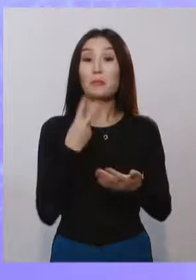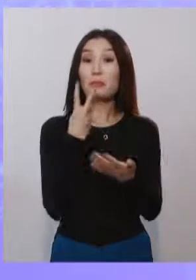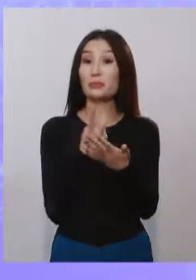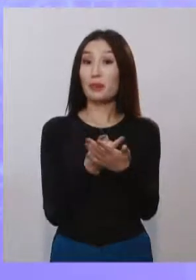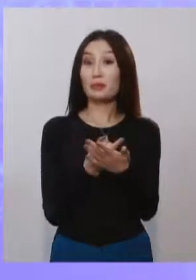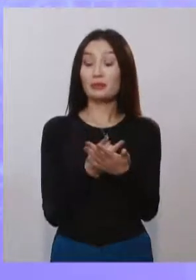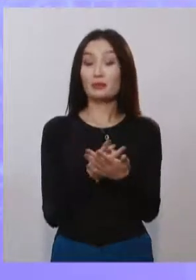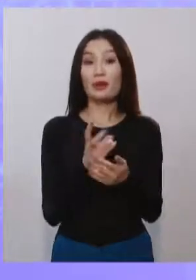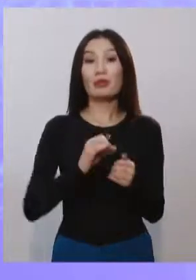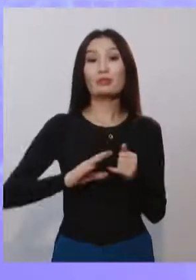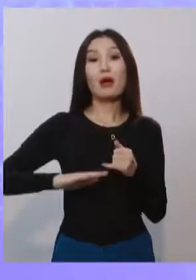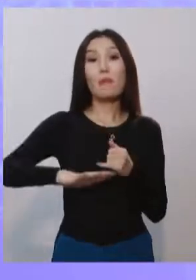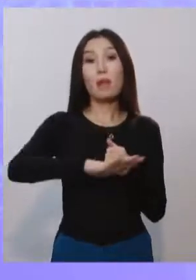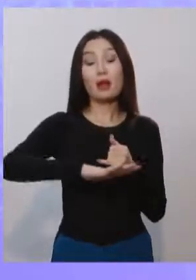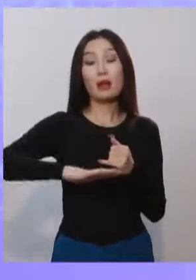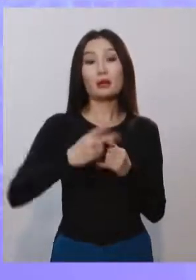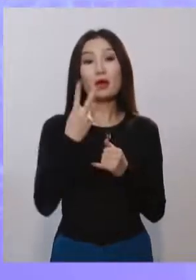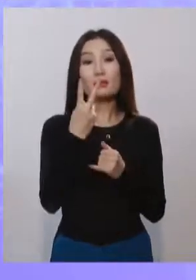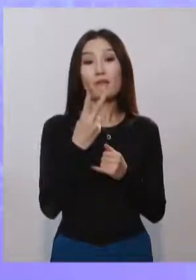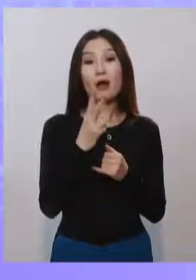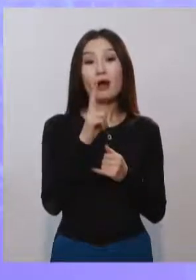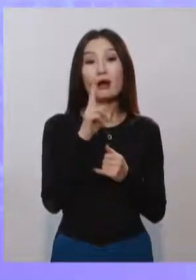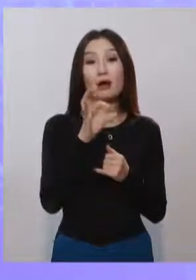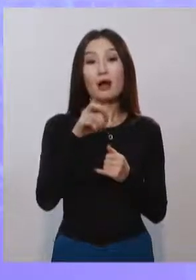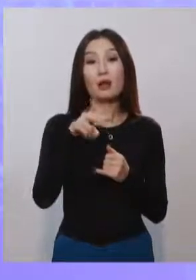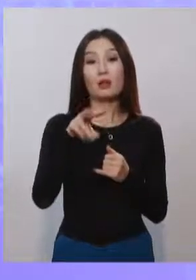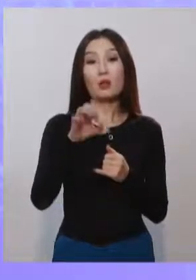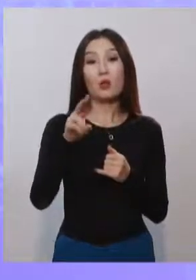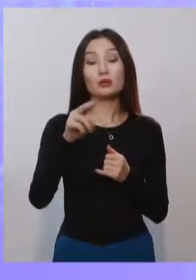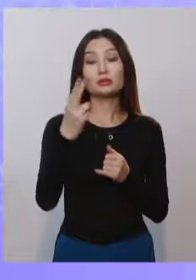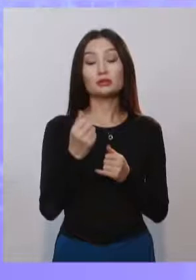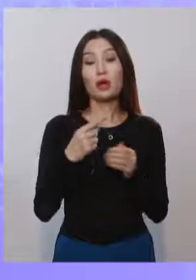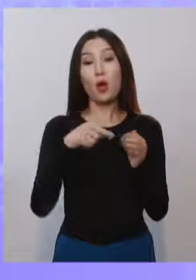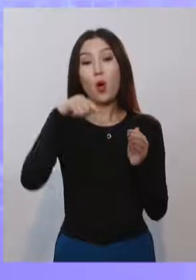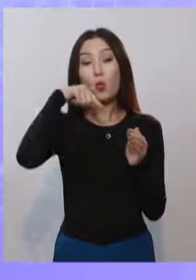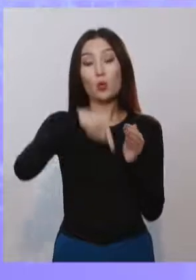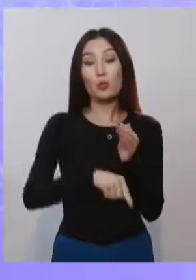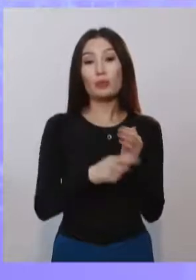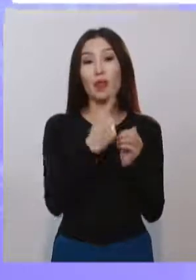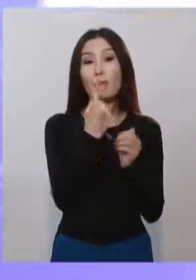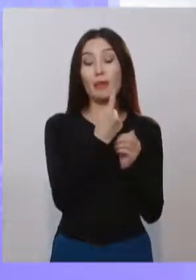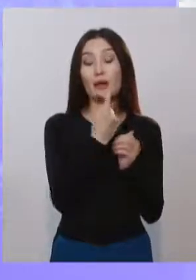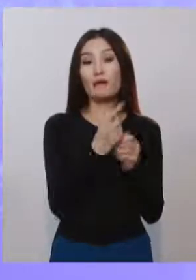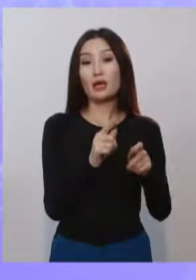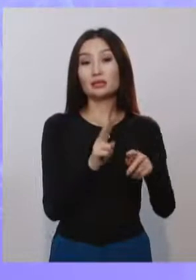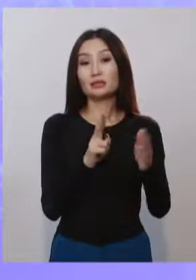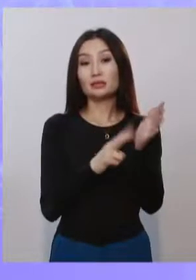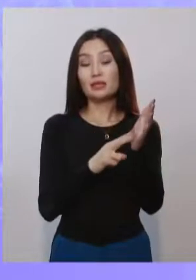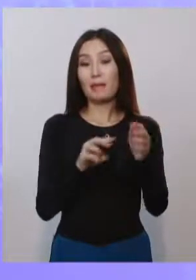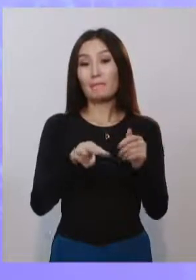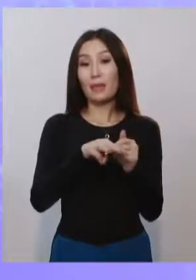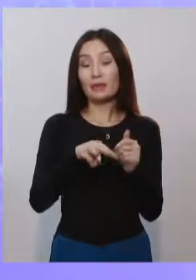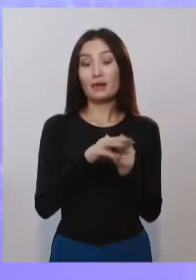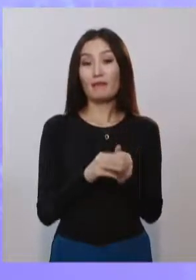на поляне два колодца глубина 1 колодца 7 метров